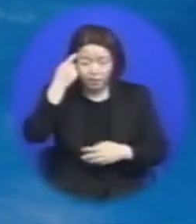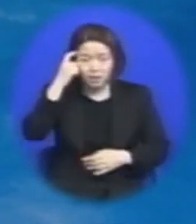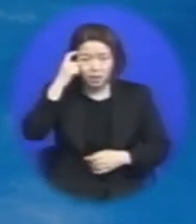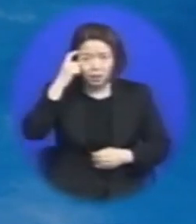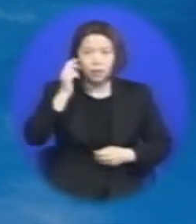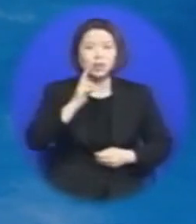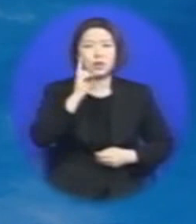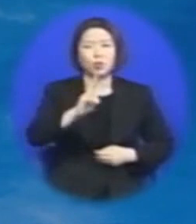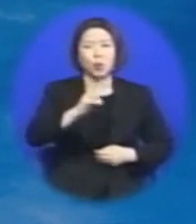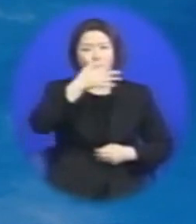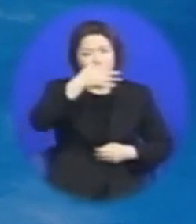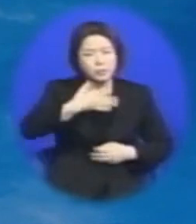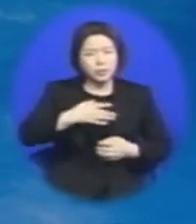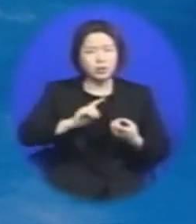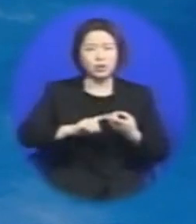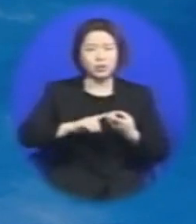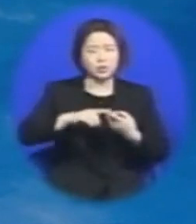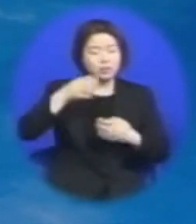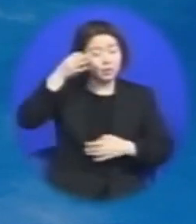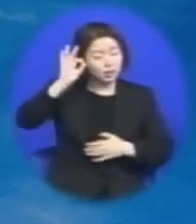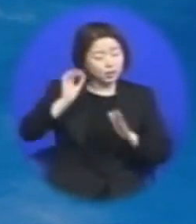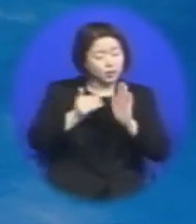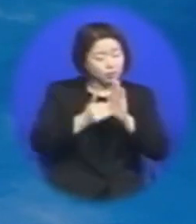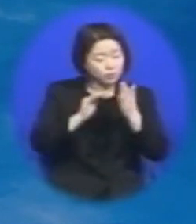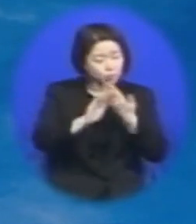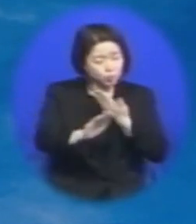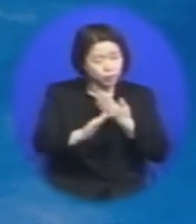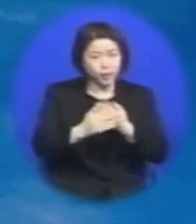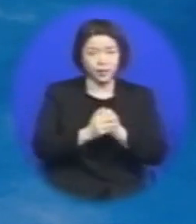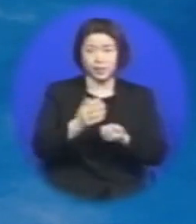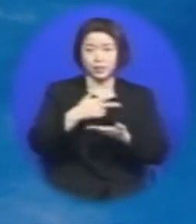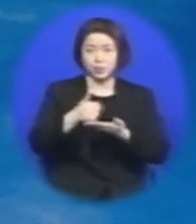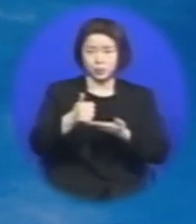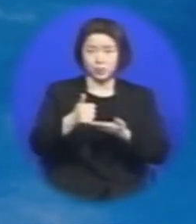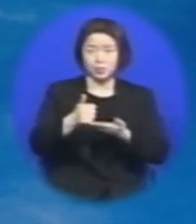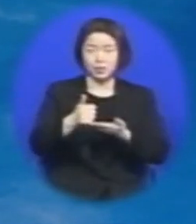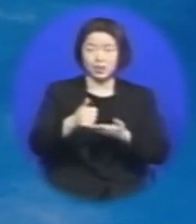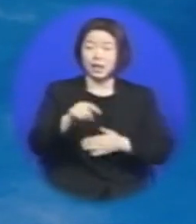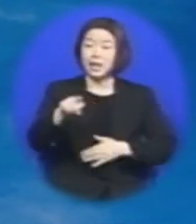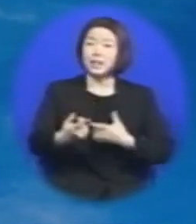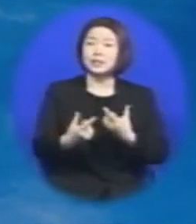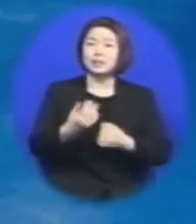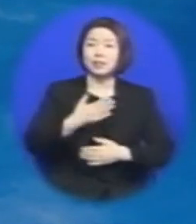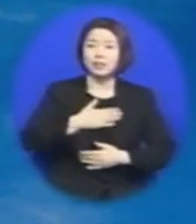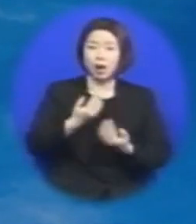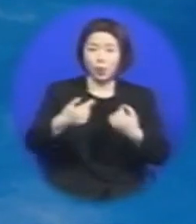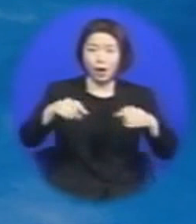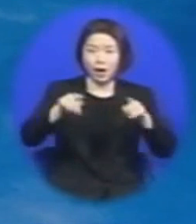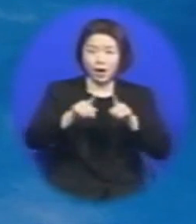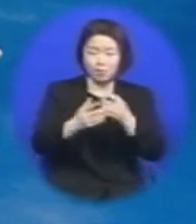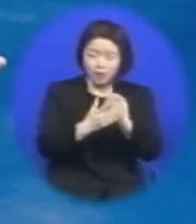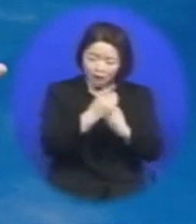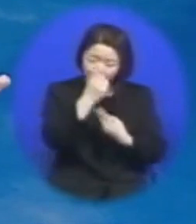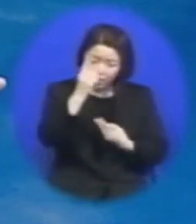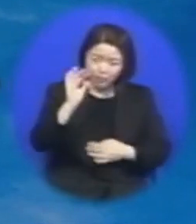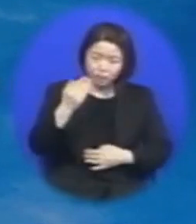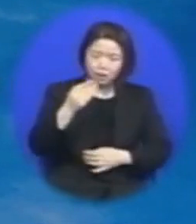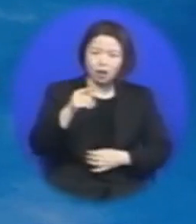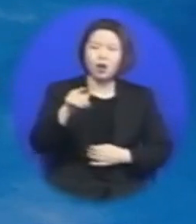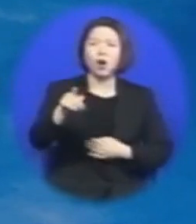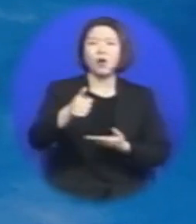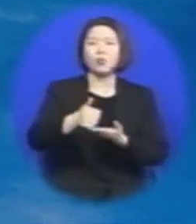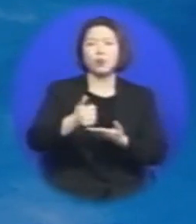너무들어 것을 깨닫고 보니까 주님이 그런 나와 하나가 되는 것은 얼마나 그분에게는